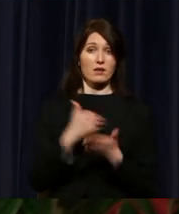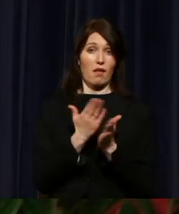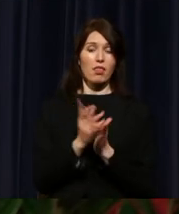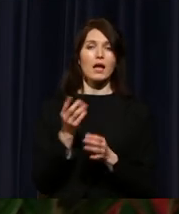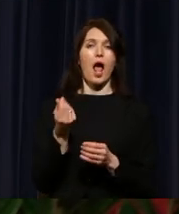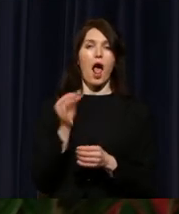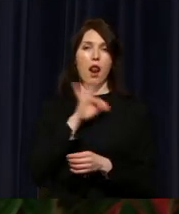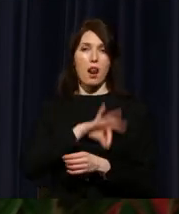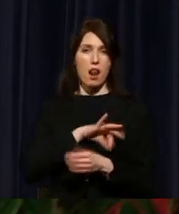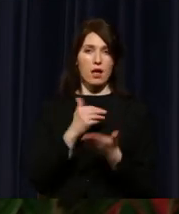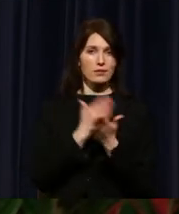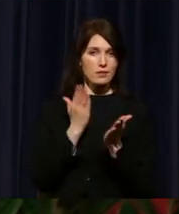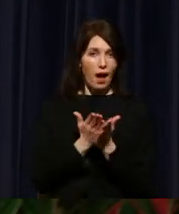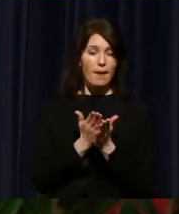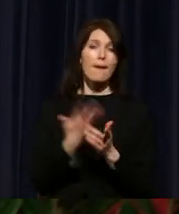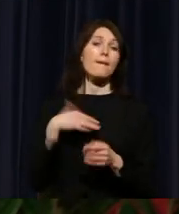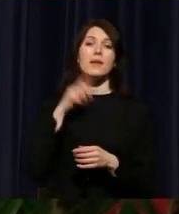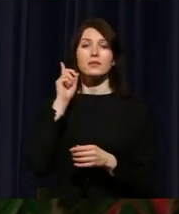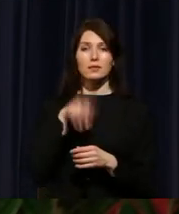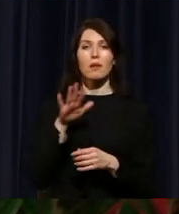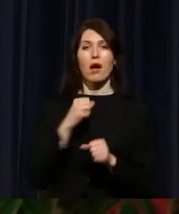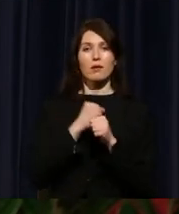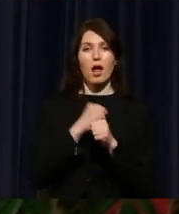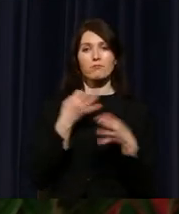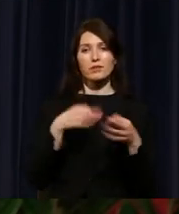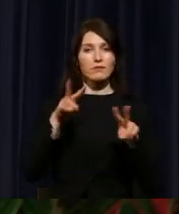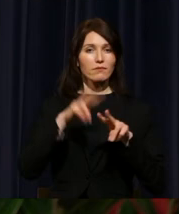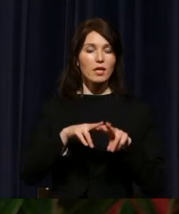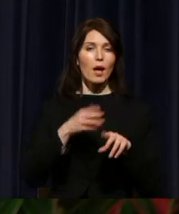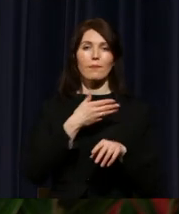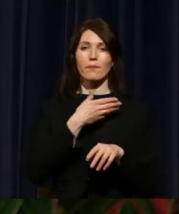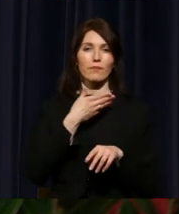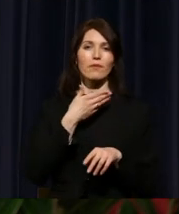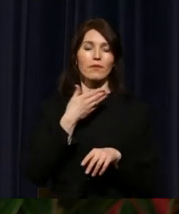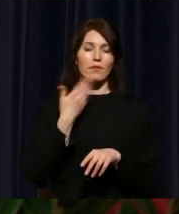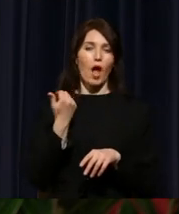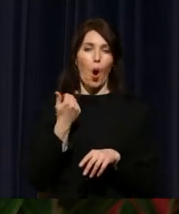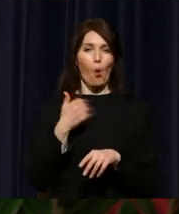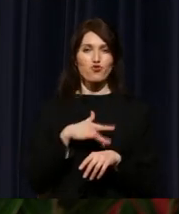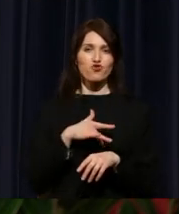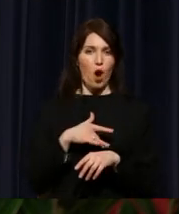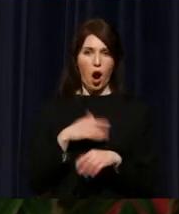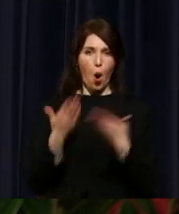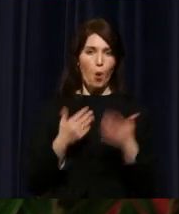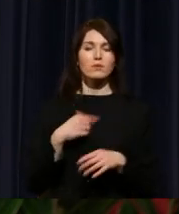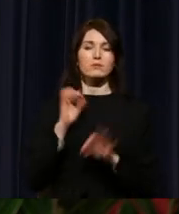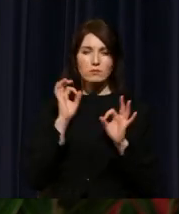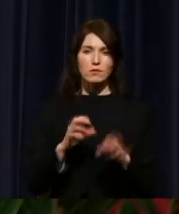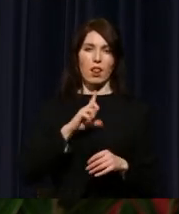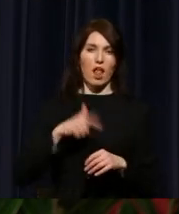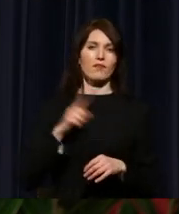atalgojuma sadaļa. Kā mēs zinām, tad pa vakancēm nu, tur nav divu domu. Ja? Latvijā mums ir